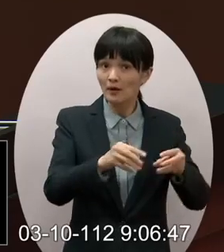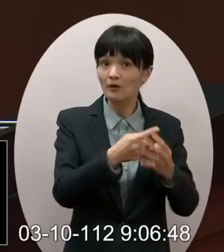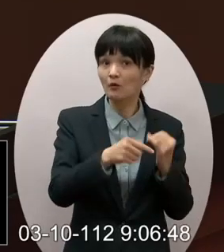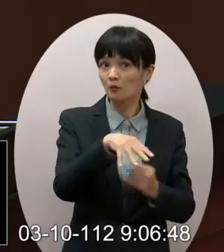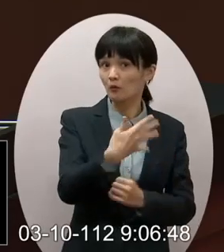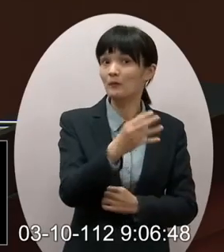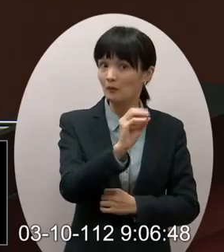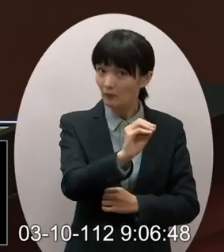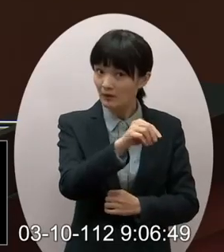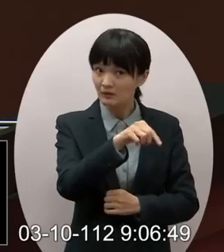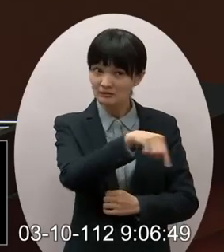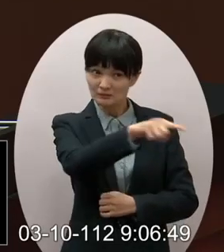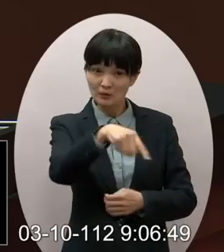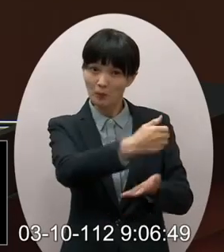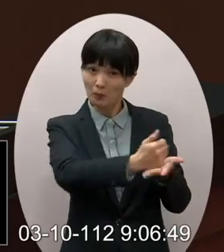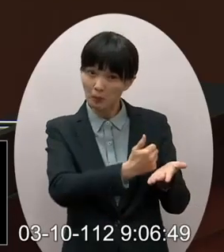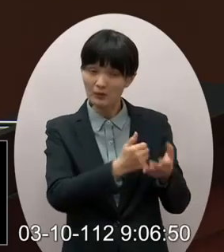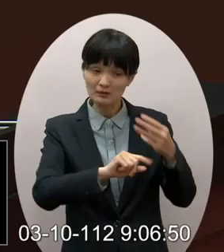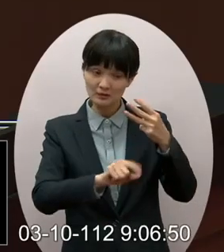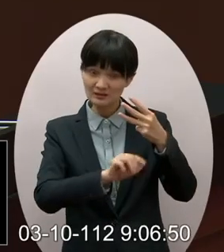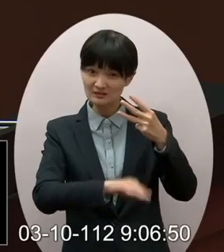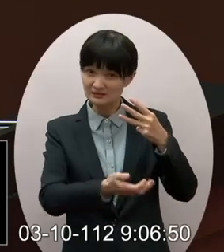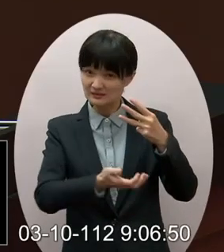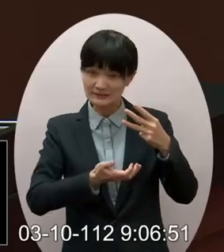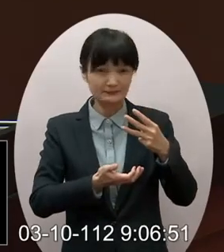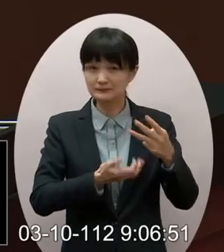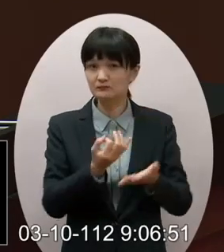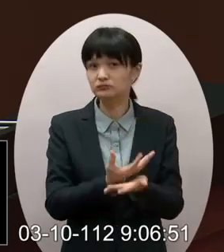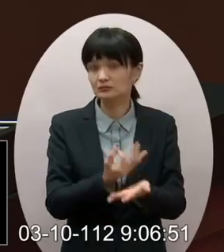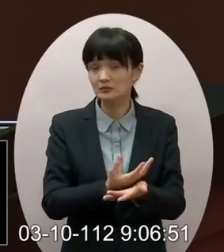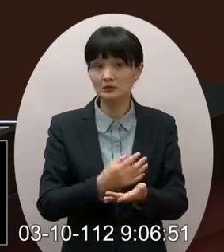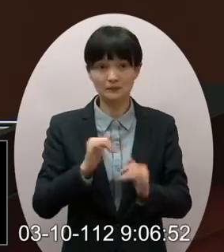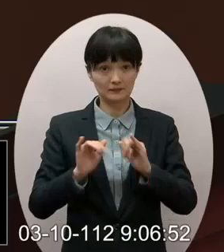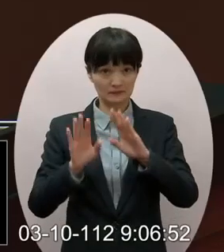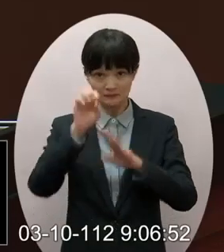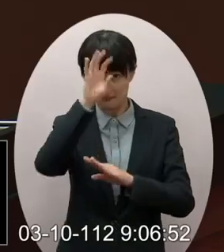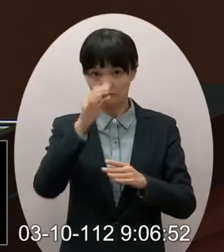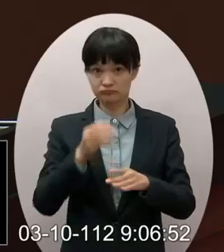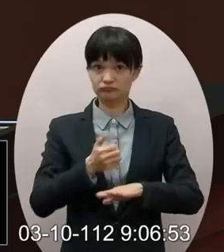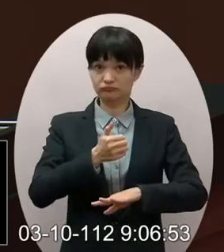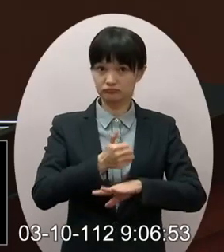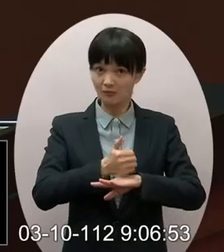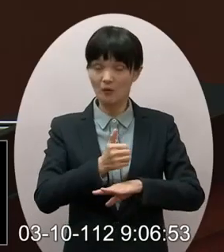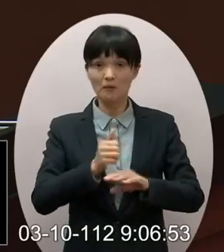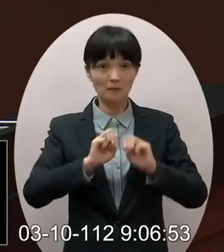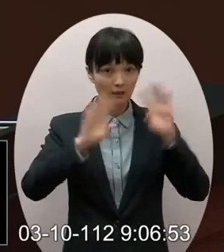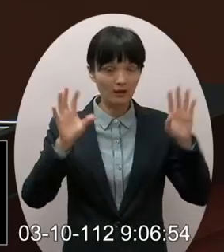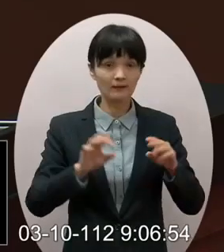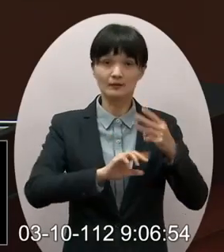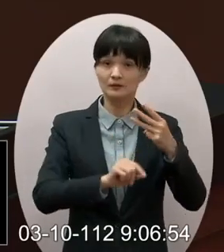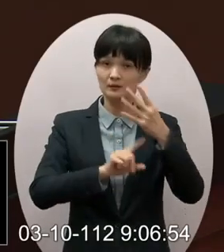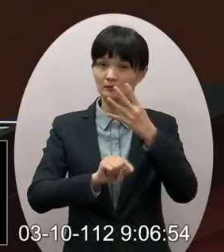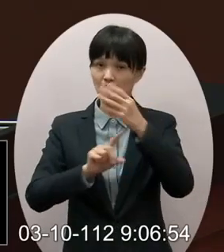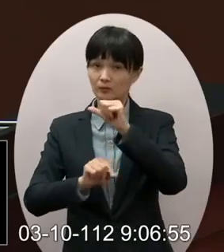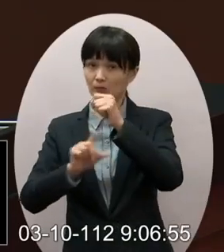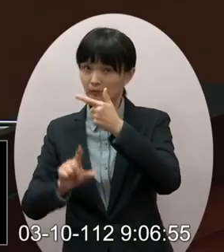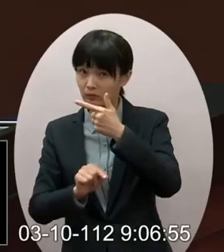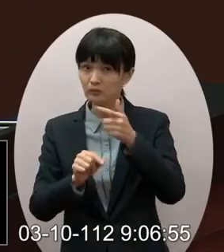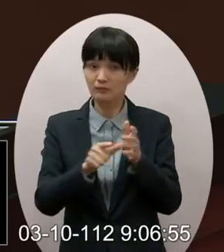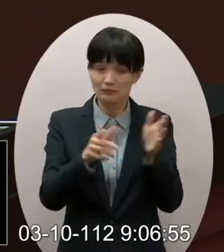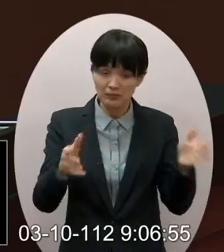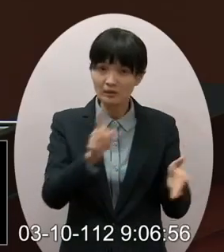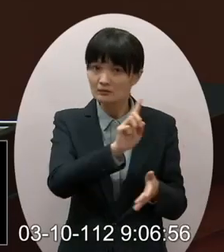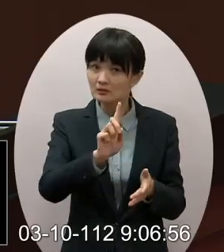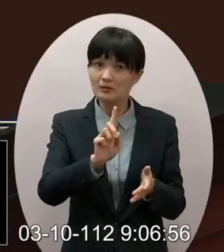起来也是杯水车薪，民进党政府承诺的3月、4月、5月、6月到底什么时候才能不缺